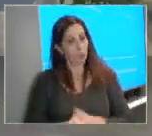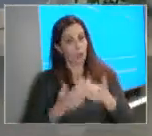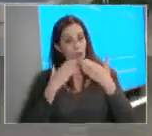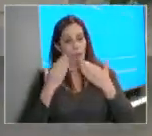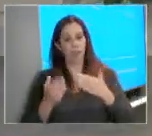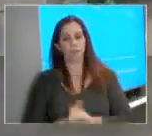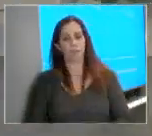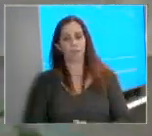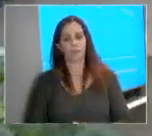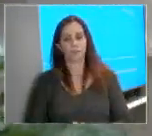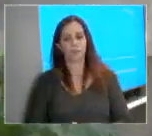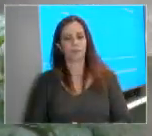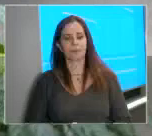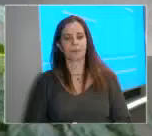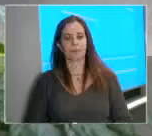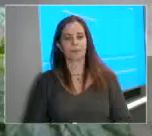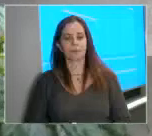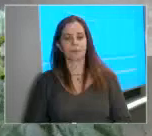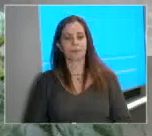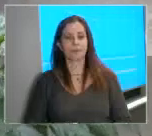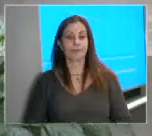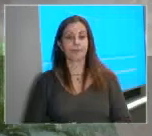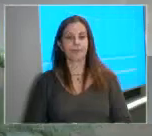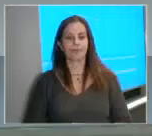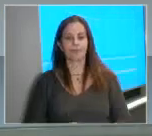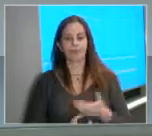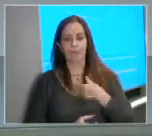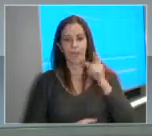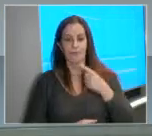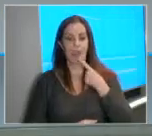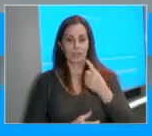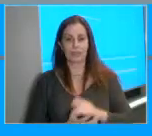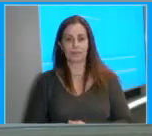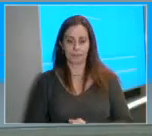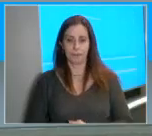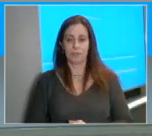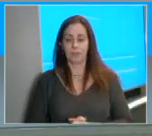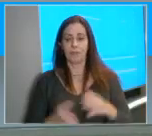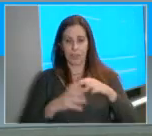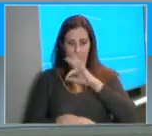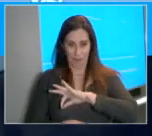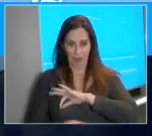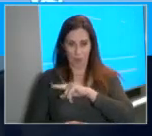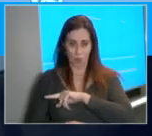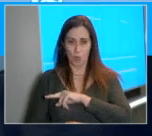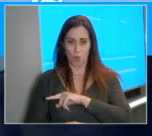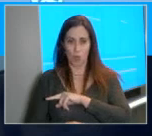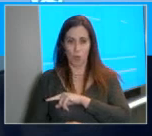רבה. תודה רבה, עידן. כן, גלעד. טוב, אני חייב לציין גם, ישראל ביתנו, בכלל